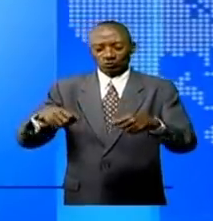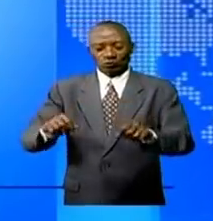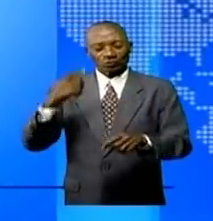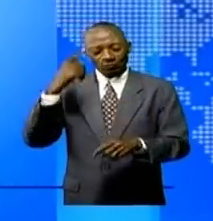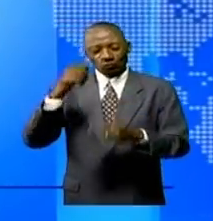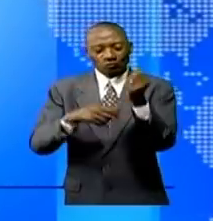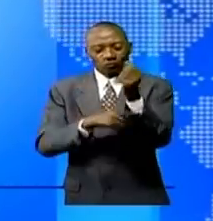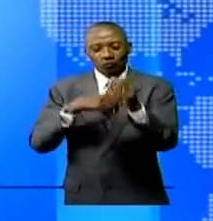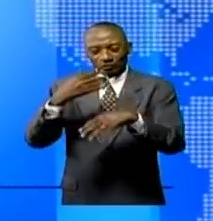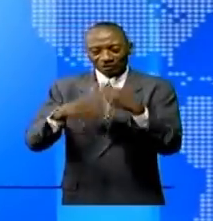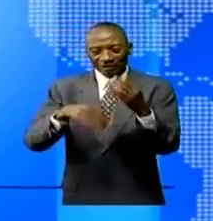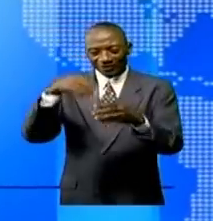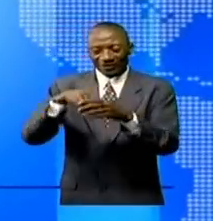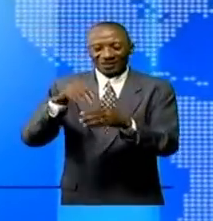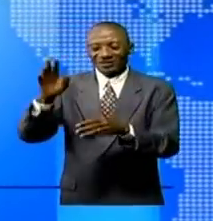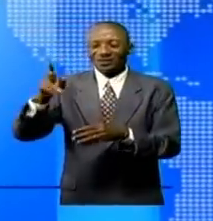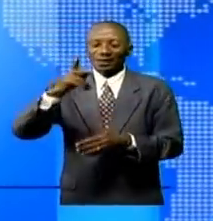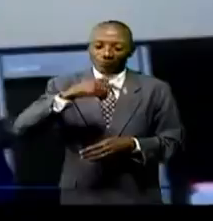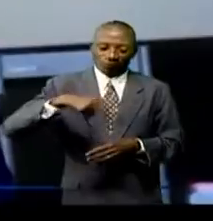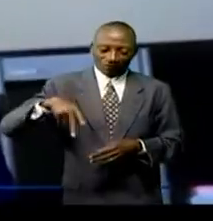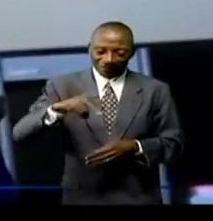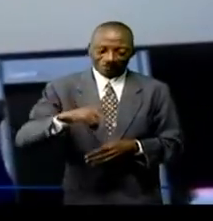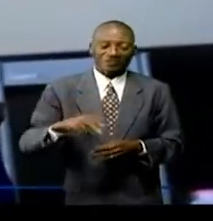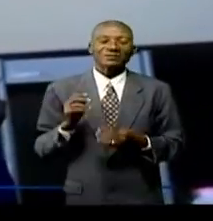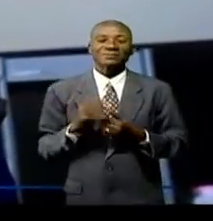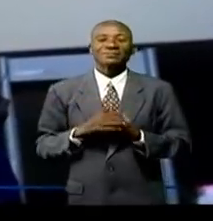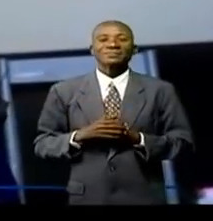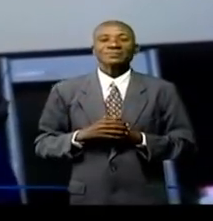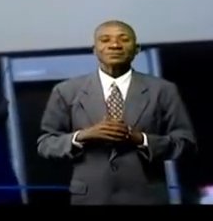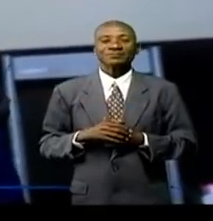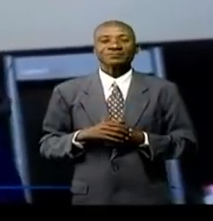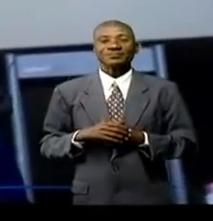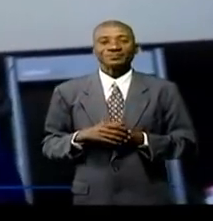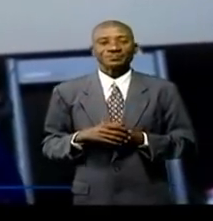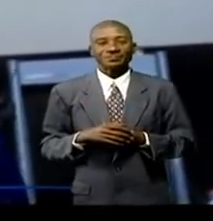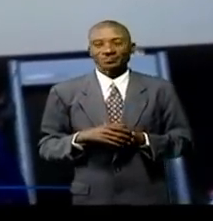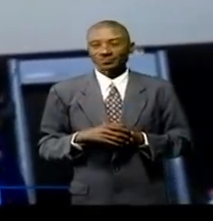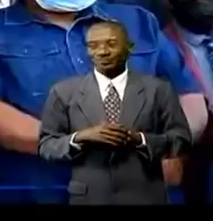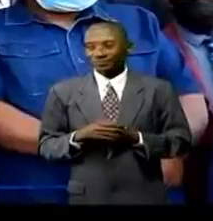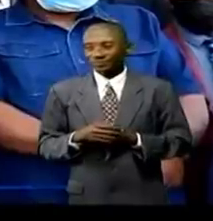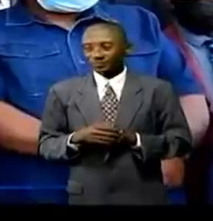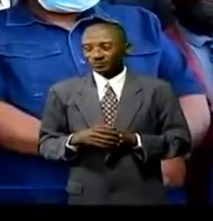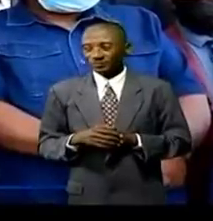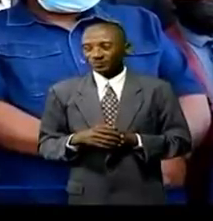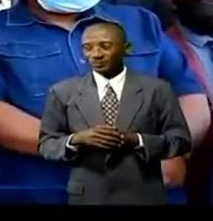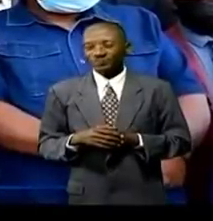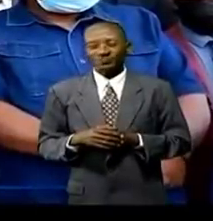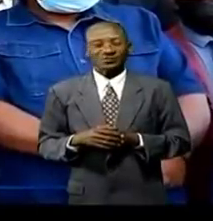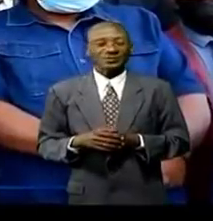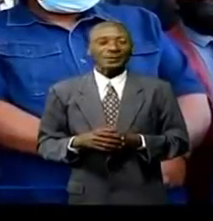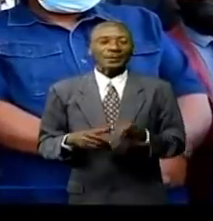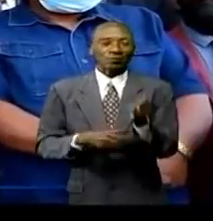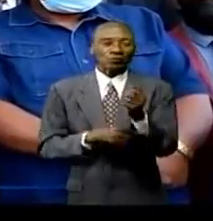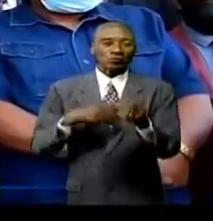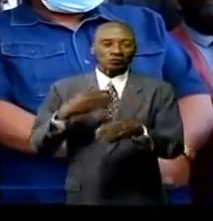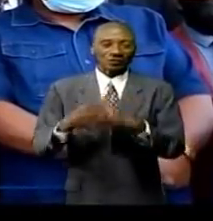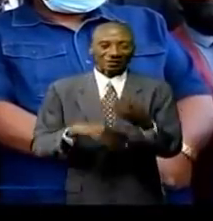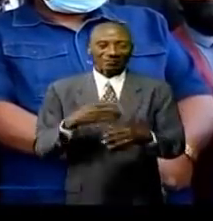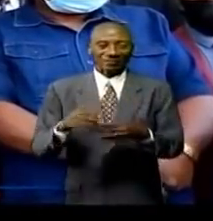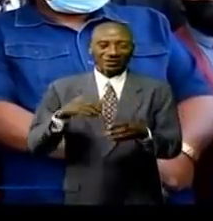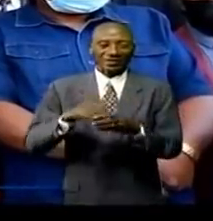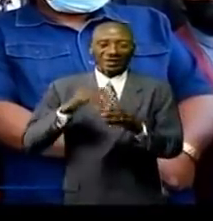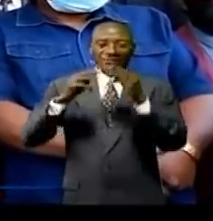la RTNC Lualaba. Déterminé à améliorer les conditions de travail des agents du ministère provincial des